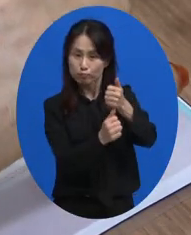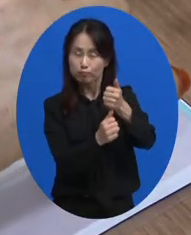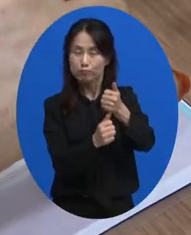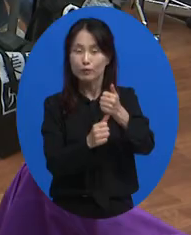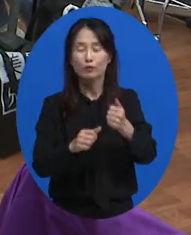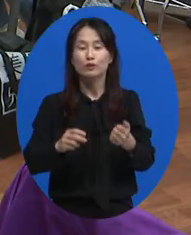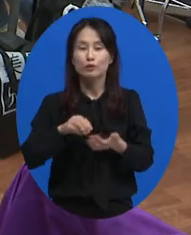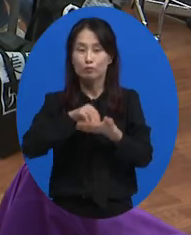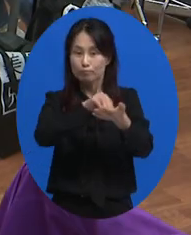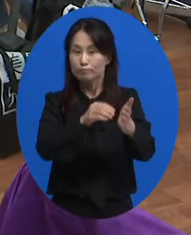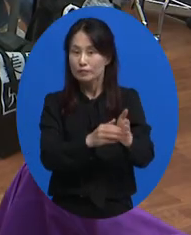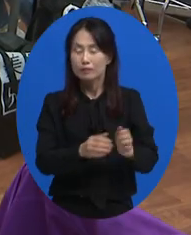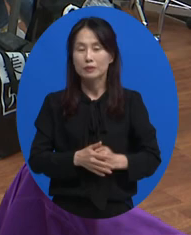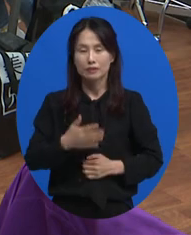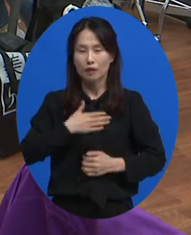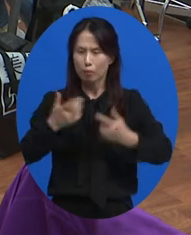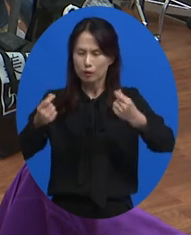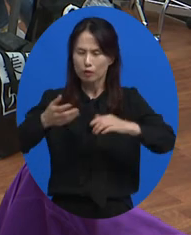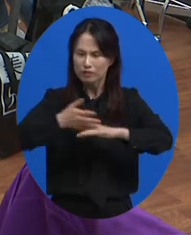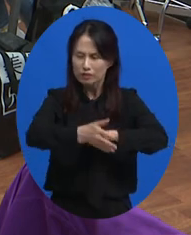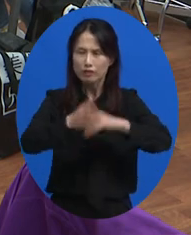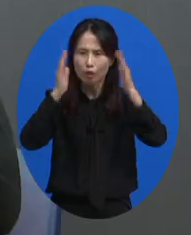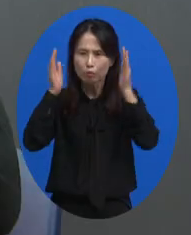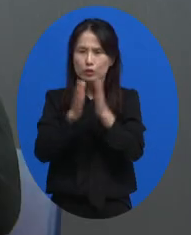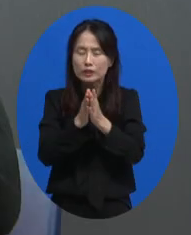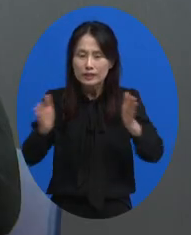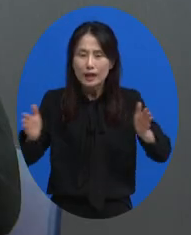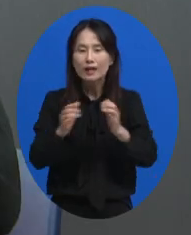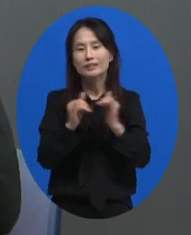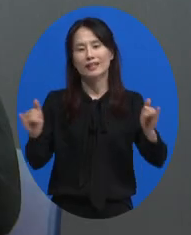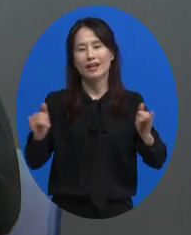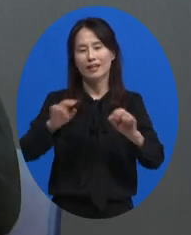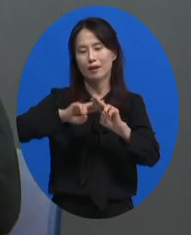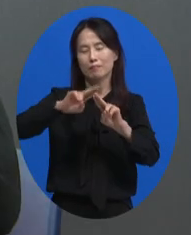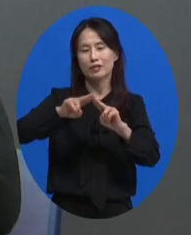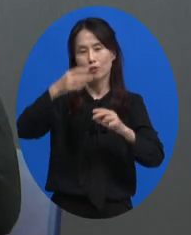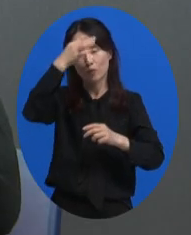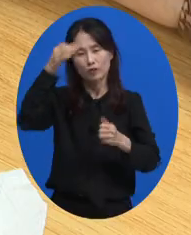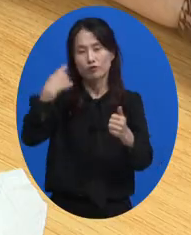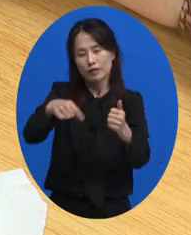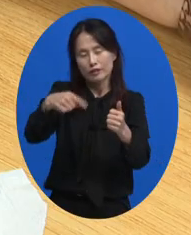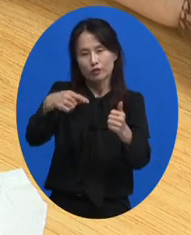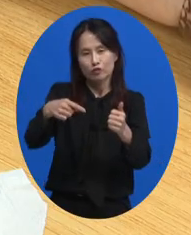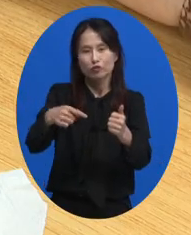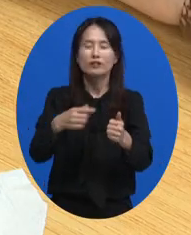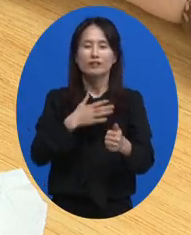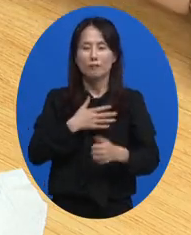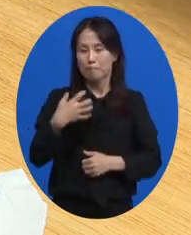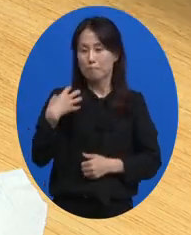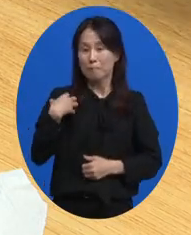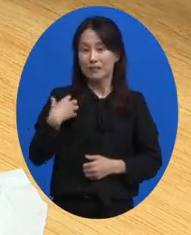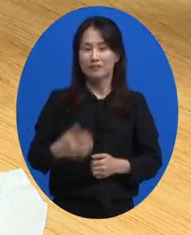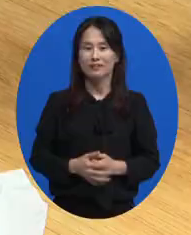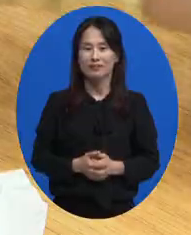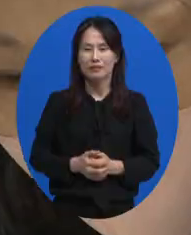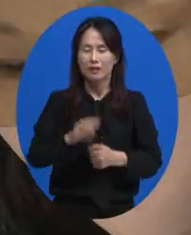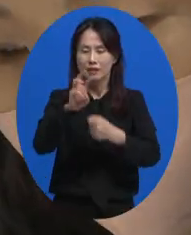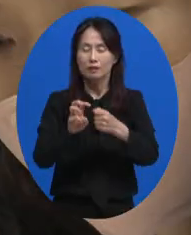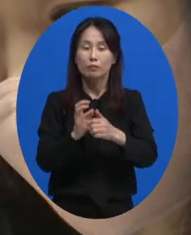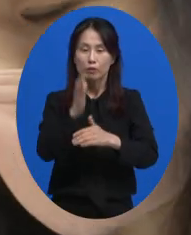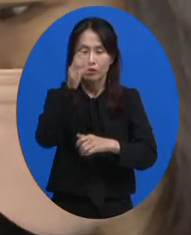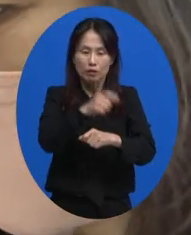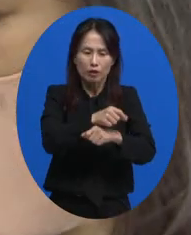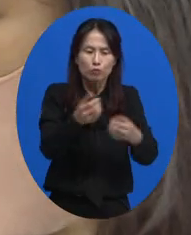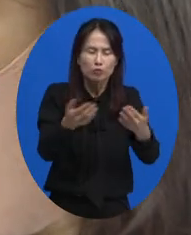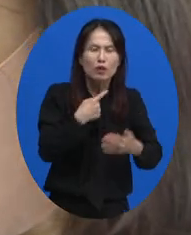강사로 취업했습니다. 자신과 같이 늦깎이 학생들에게 미용 기술을 알려주는 게장 씨의 주업무.